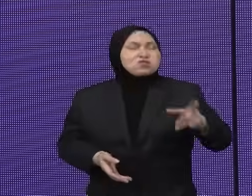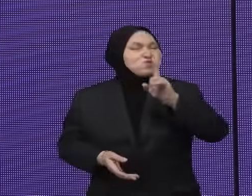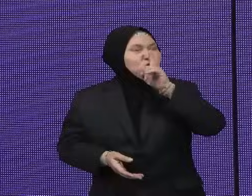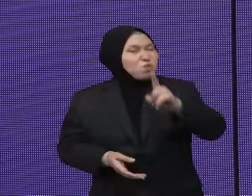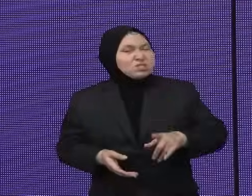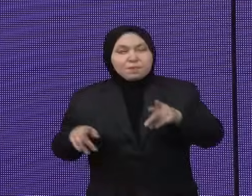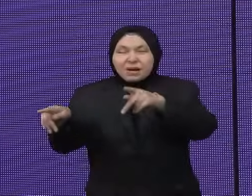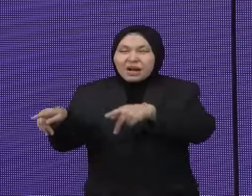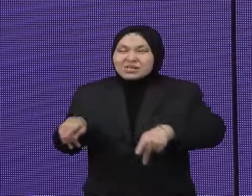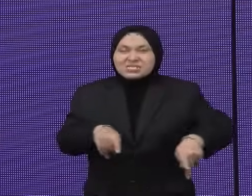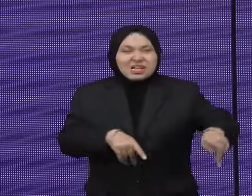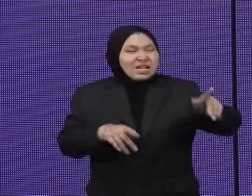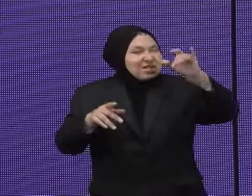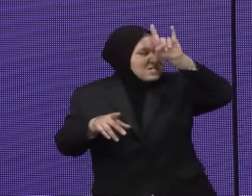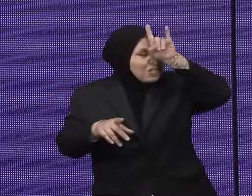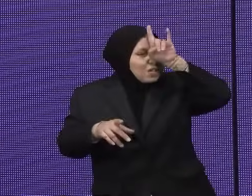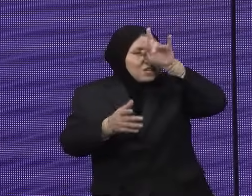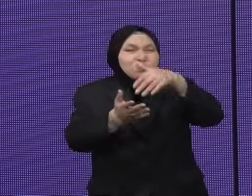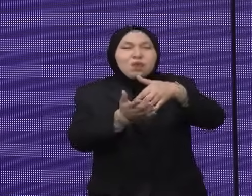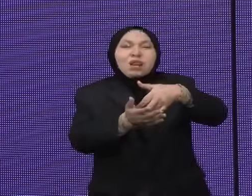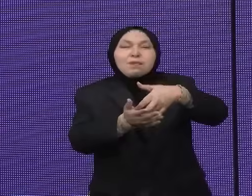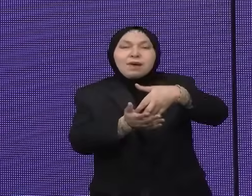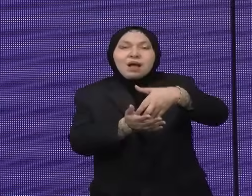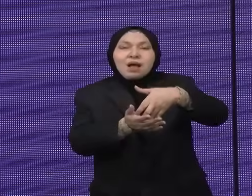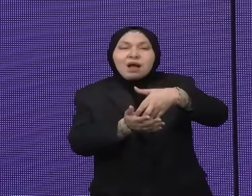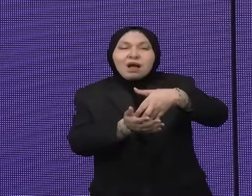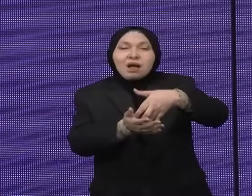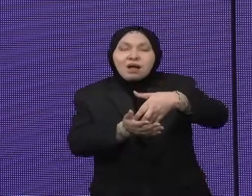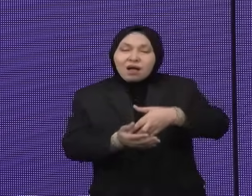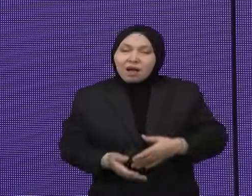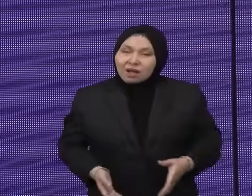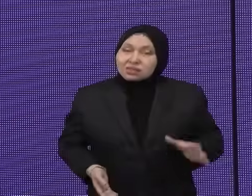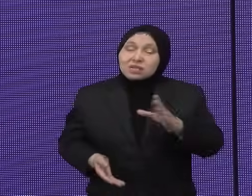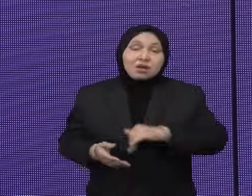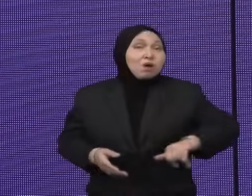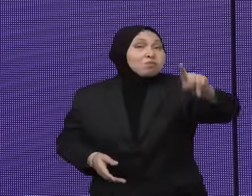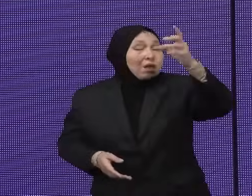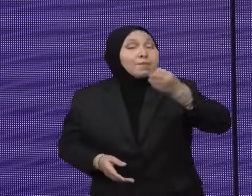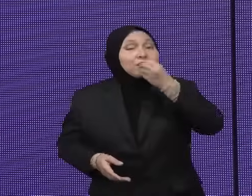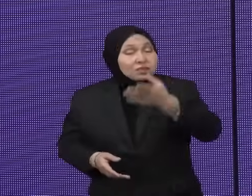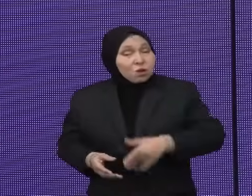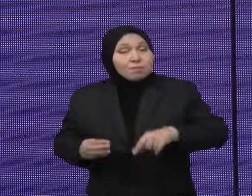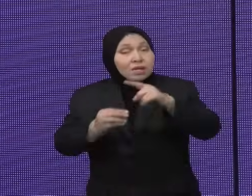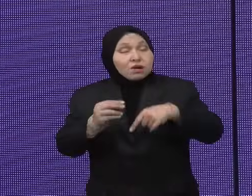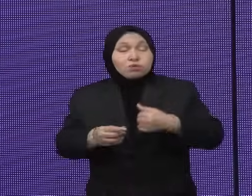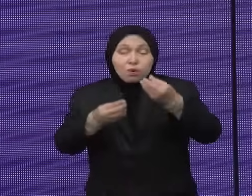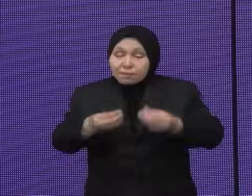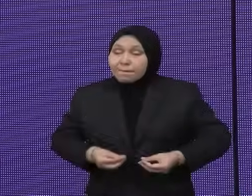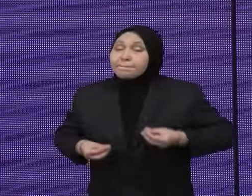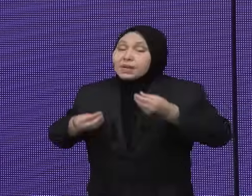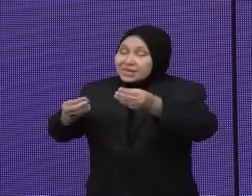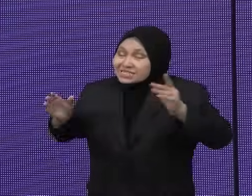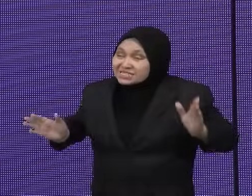sesungguhnya perancangan syaitan ini adalah dha'if, lemah, kan, ya? Lemah, ya. Dan Allah nyatakan perkara ini untuk memberi semangat